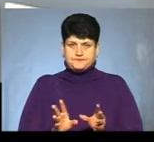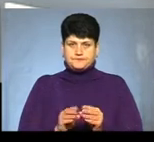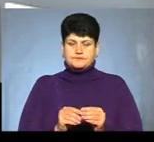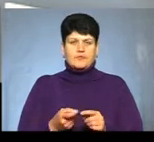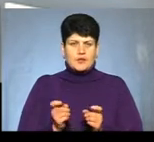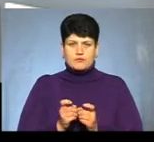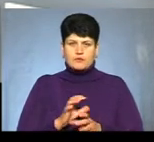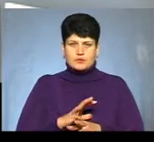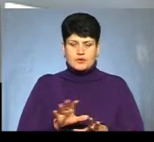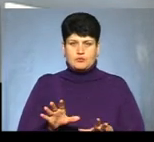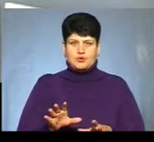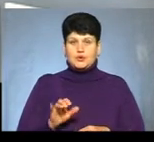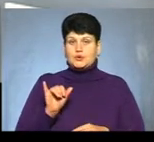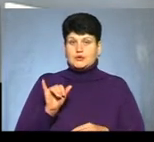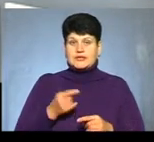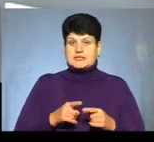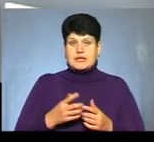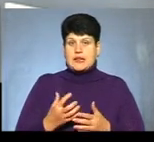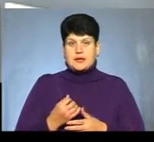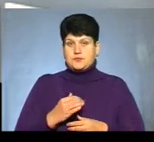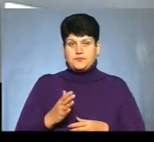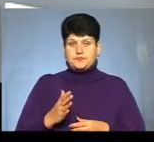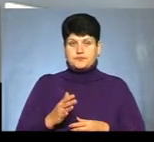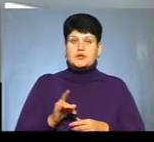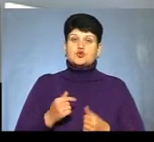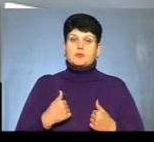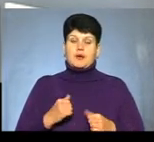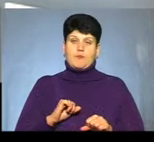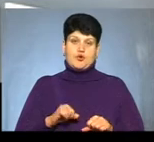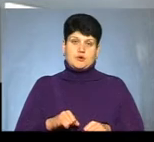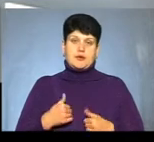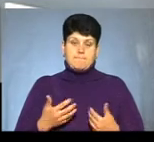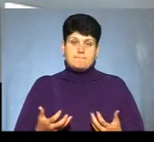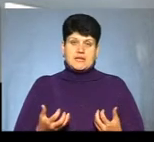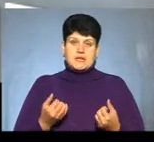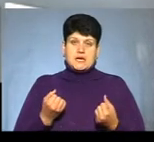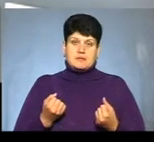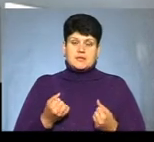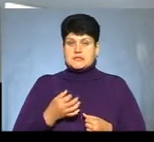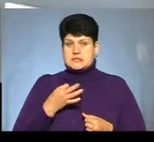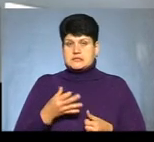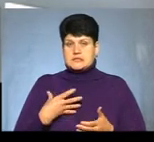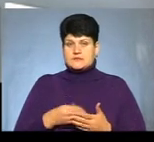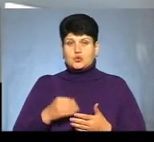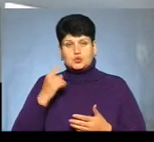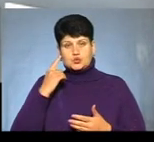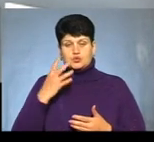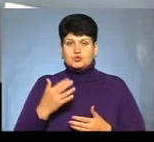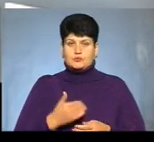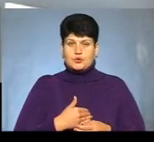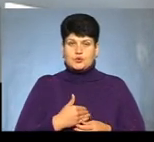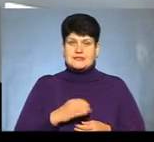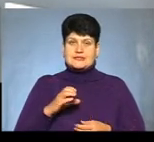якими, щоб цього конфлікту не було. Ну в них оце не вийшло. Що ми можемо? От ми підтримали, сказали свою думку,